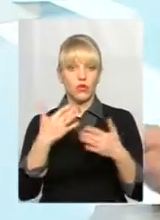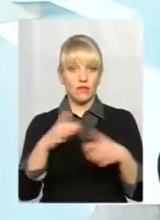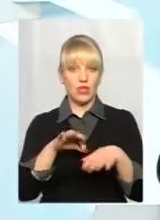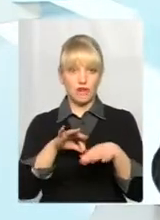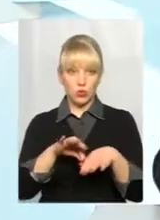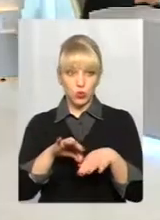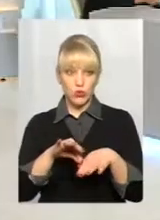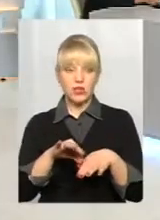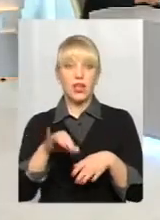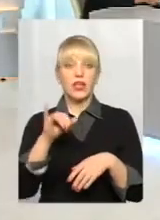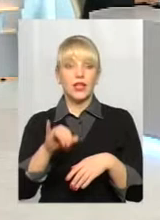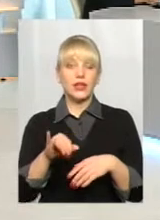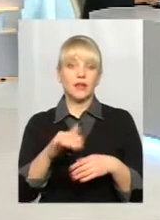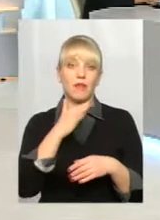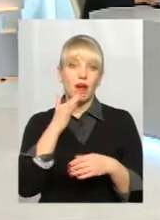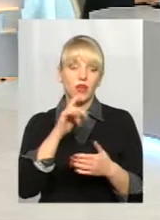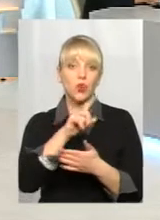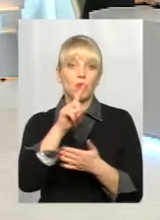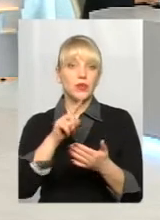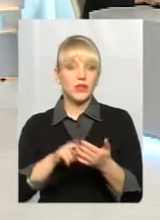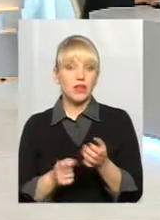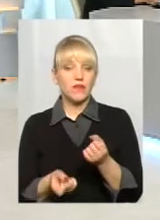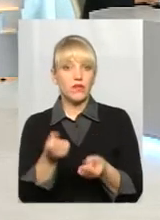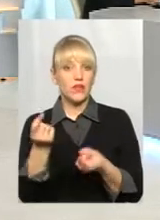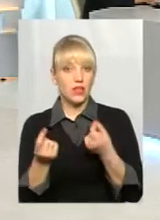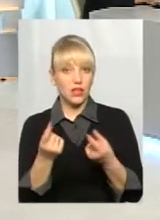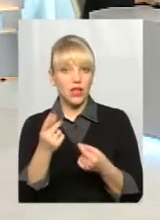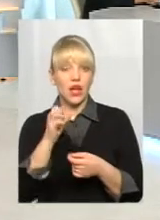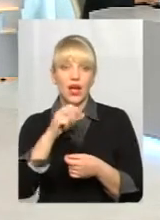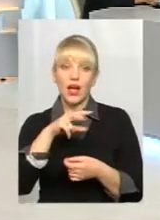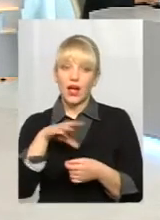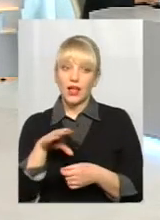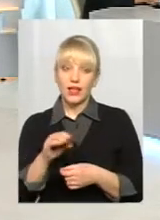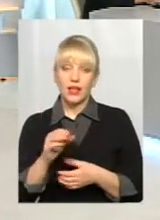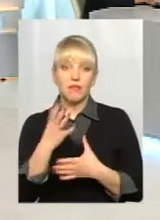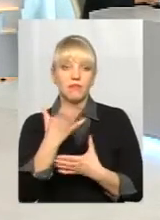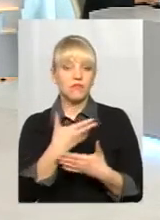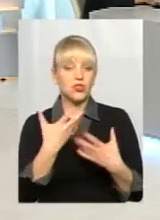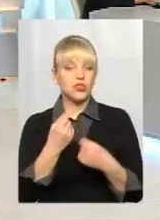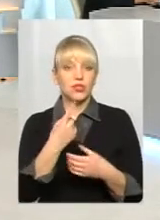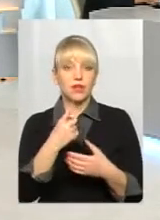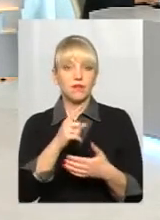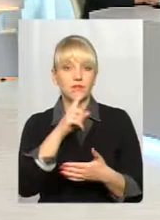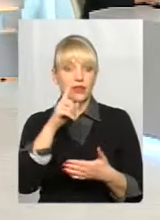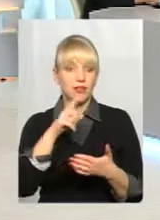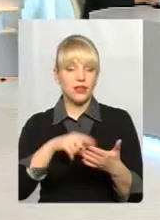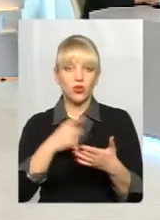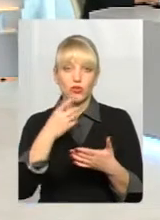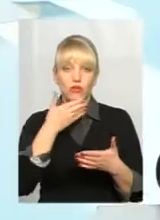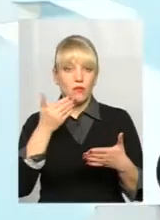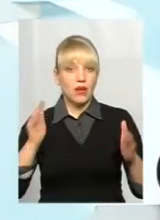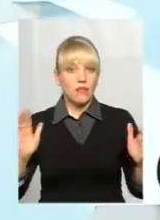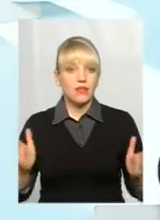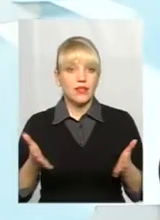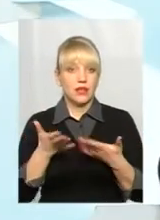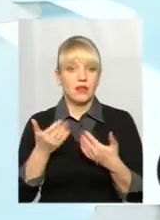ж таки, дуже багато з цього питань виникає. Але ми ще не зачепили ще одну тему. Я вчора